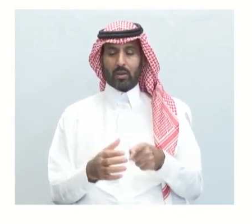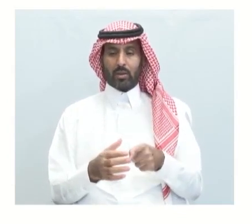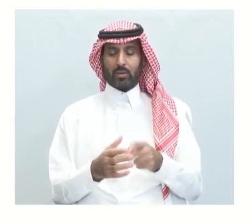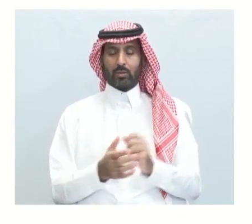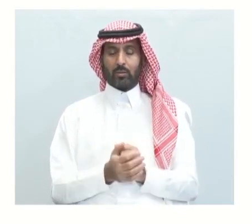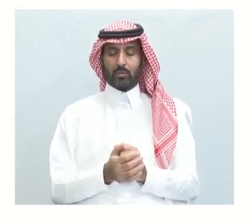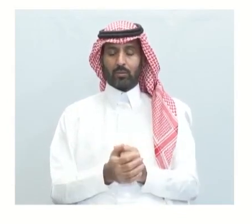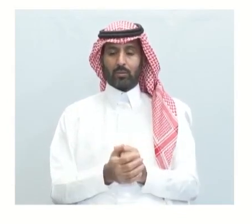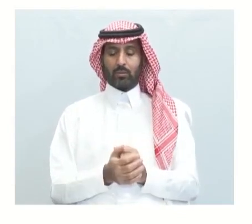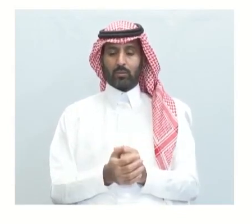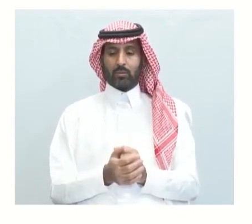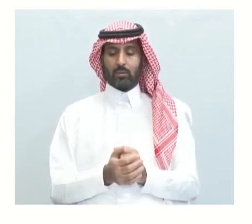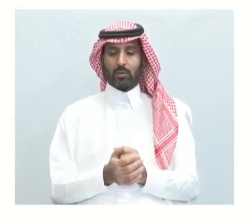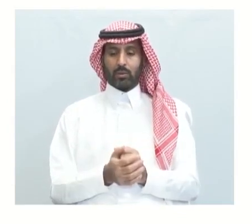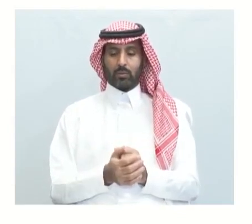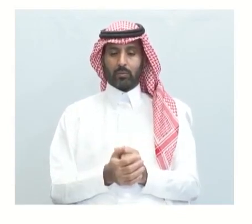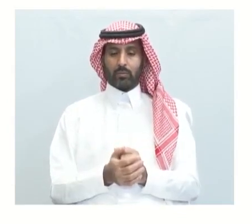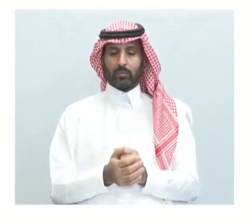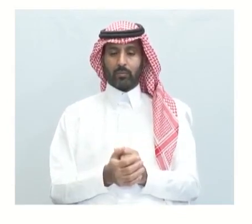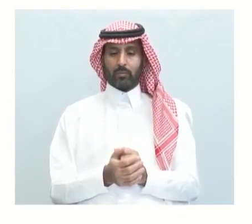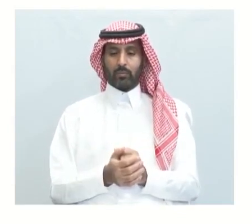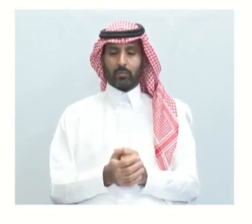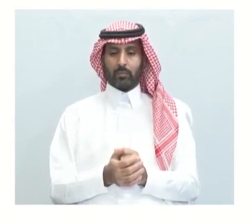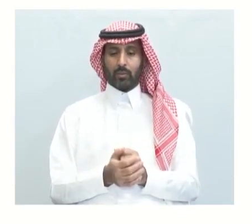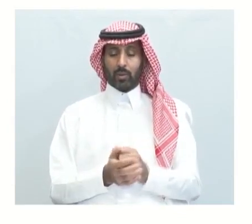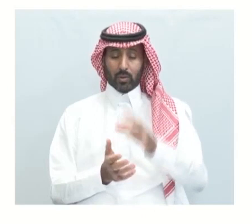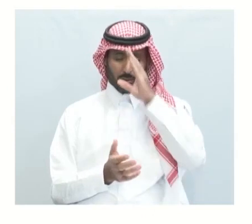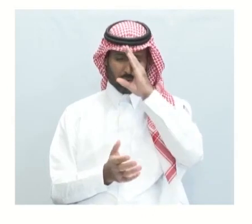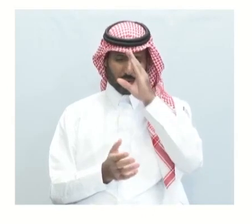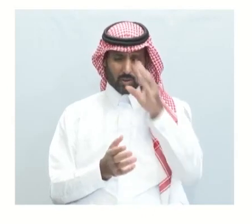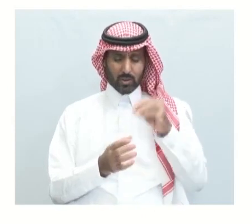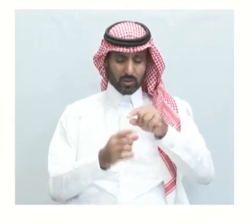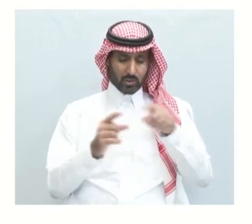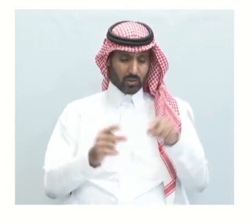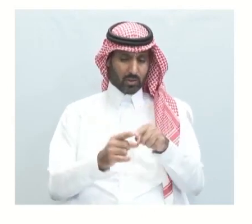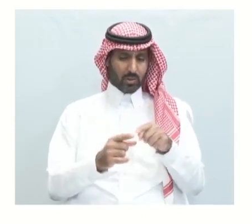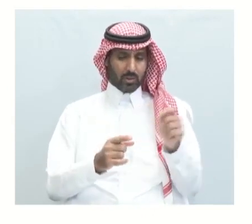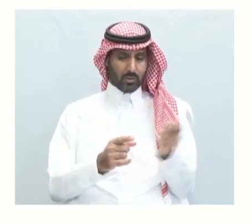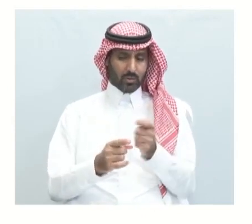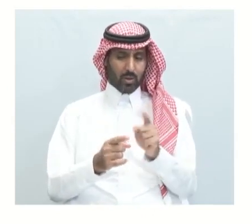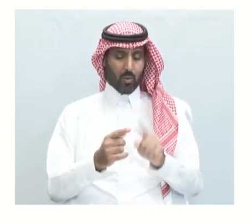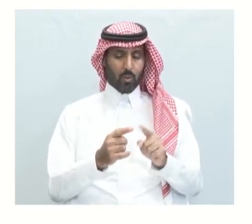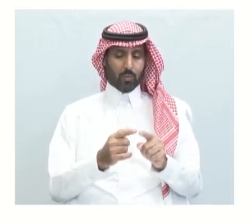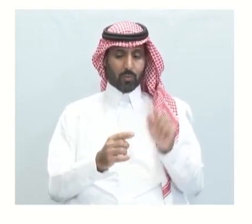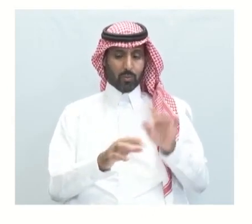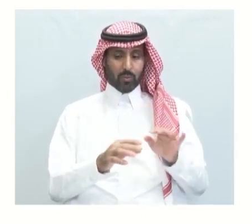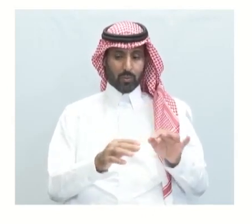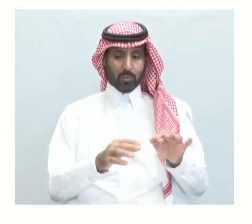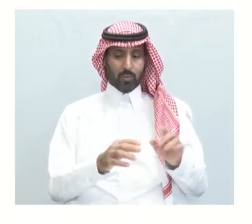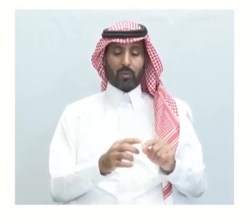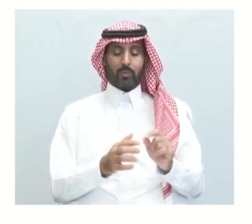نقول او داتا لدينا هنا يطبع لي بيانات العقده الاولى اللي هي